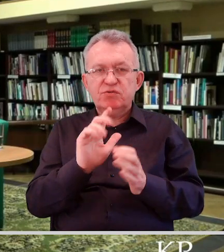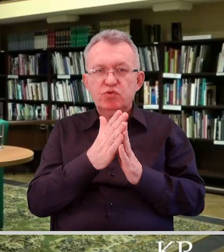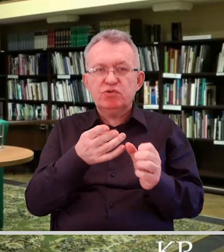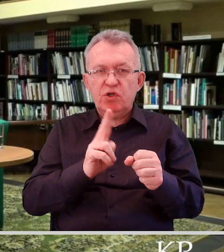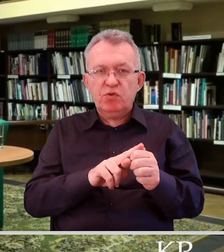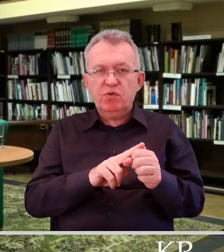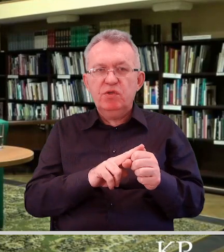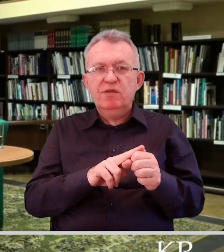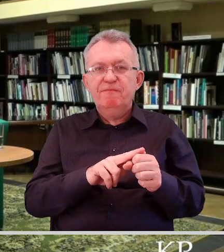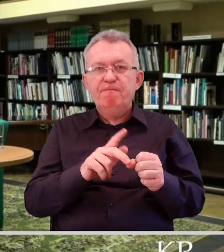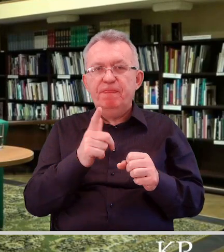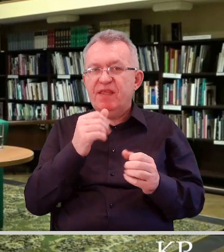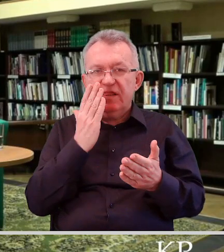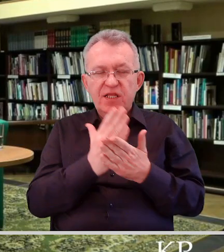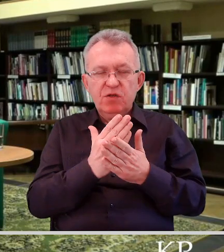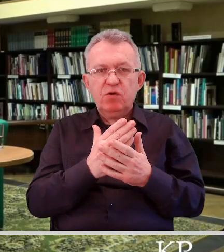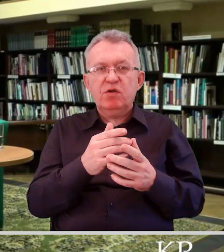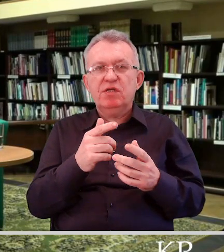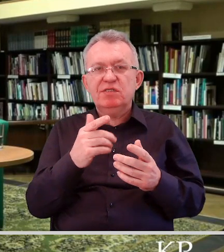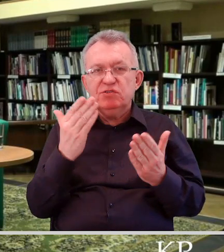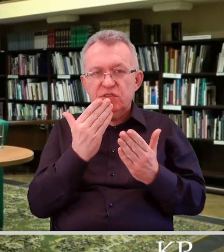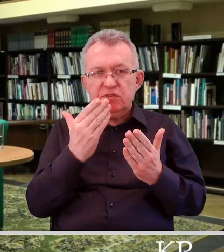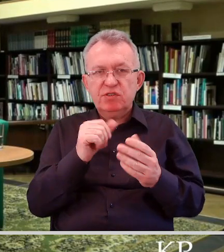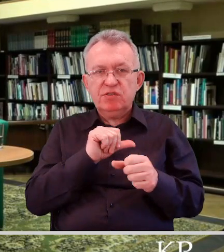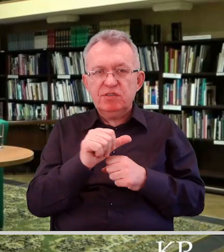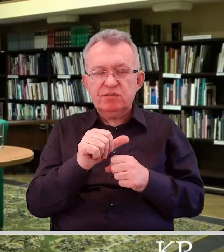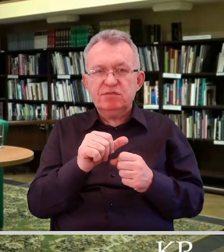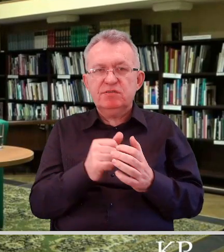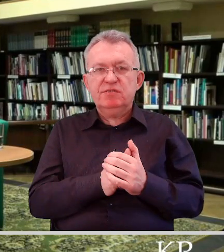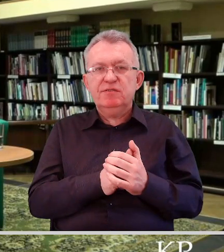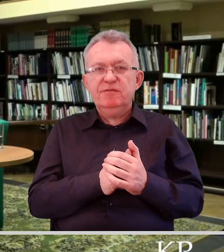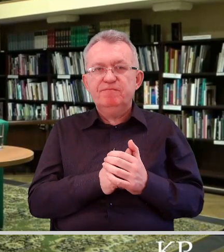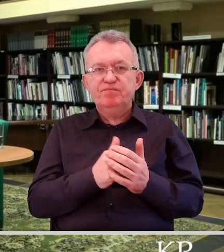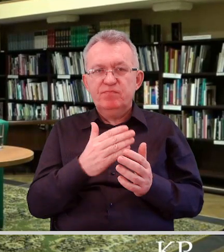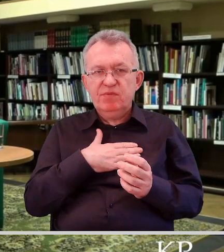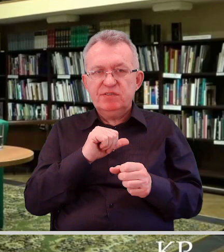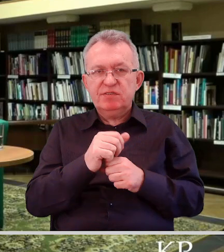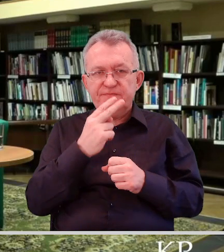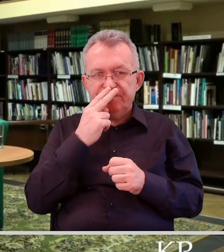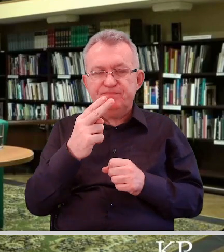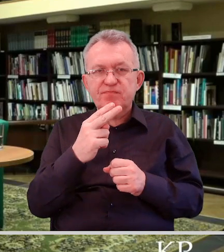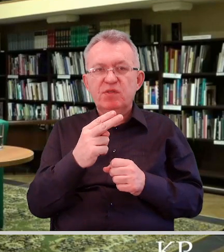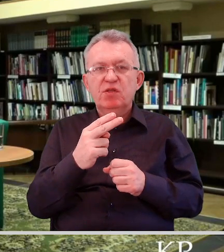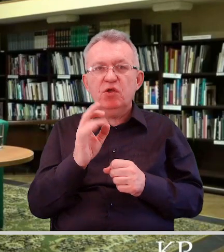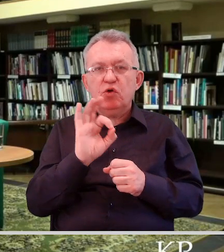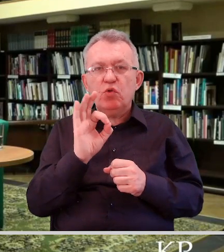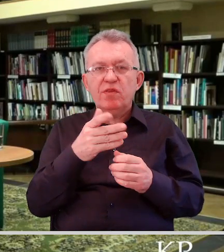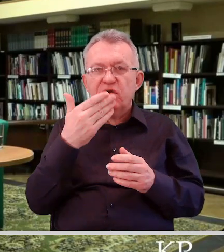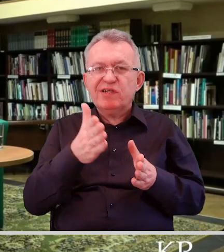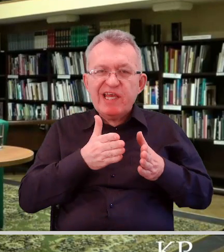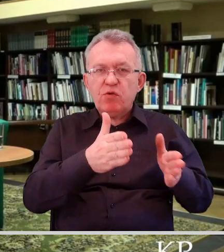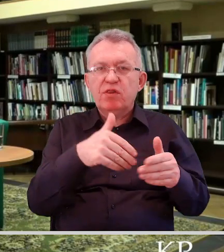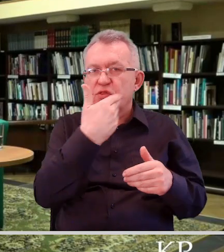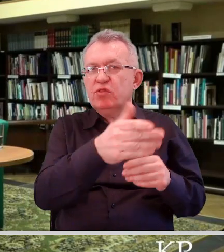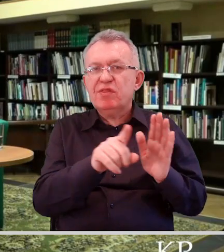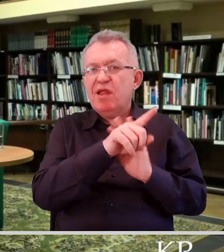które jednak nie tylko z duszą, ale też z czytelniczką się liczą. Masz jakiś taki wizerunek, do kogo kierujesz? To jest